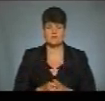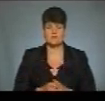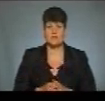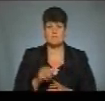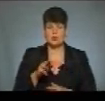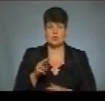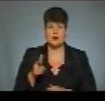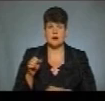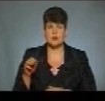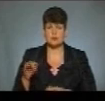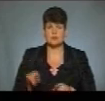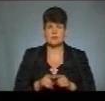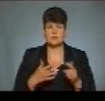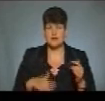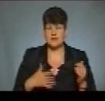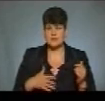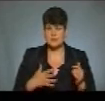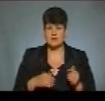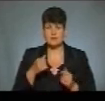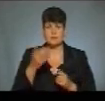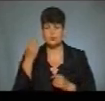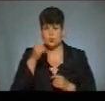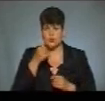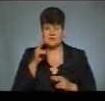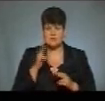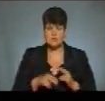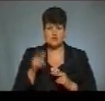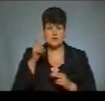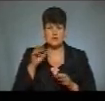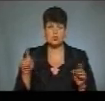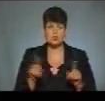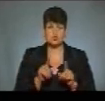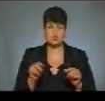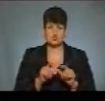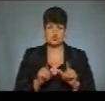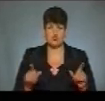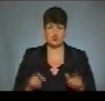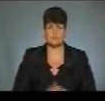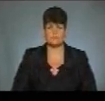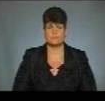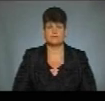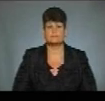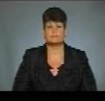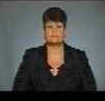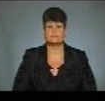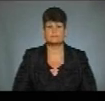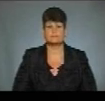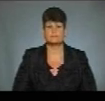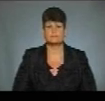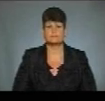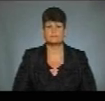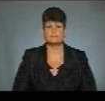Микола Гальтюк також грає на гітарі. Торік він закінчив Чортківську музичну школу.